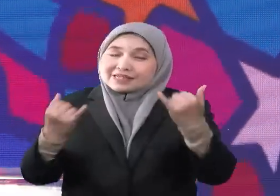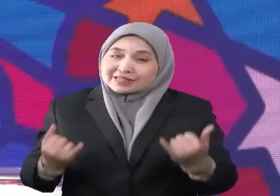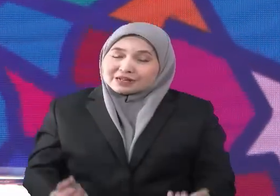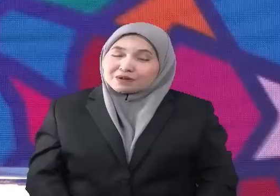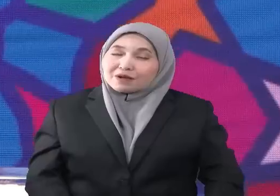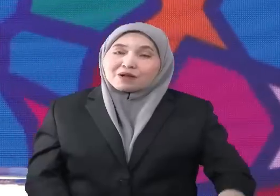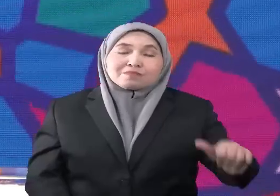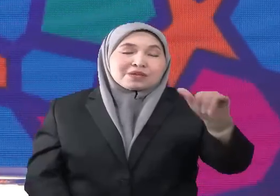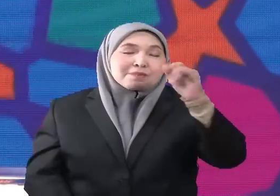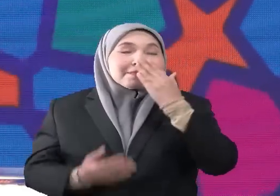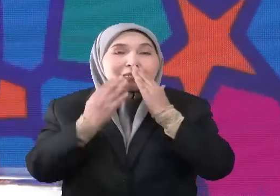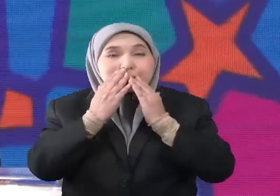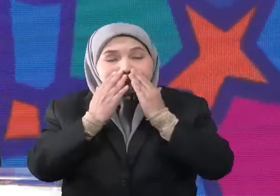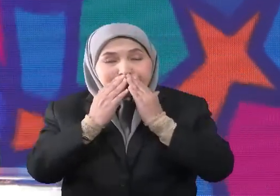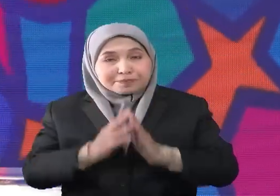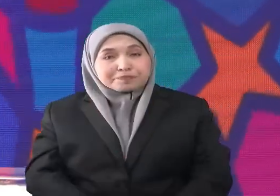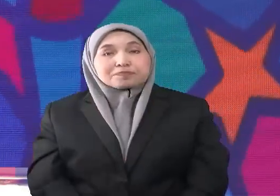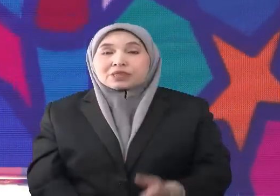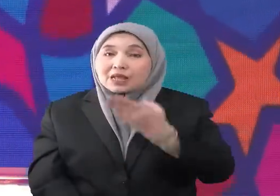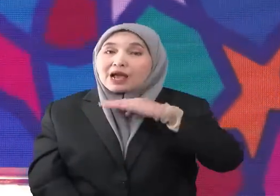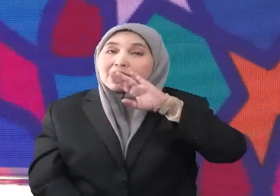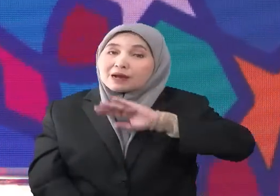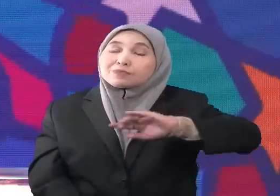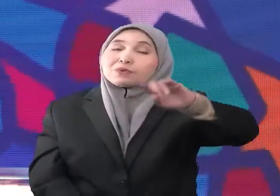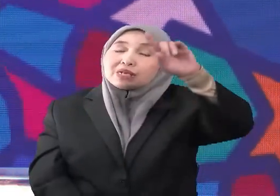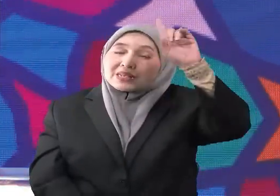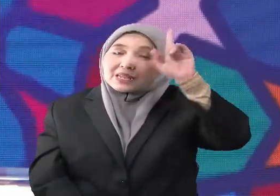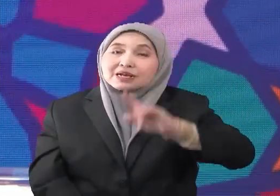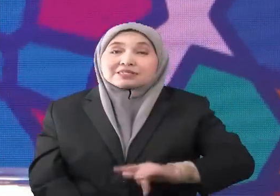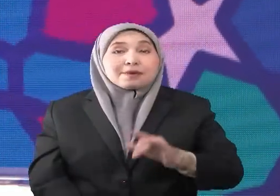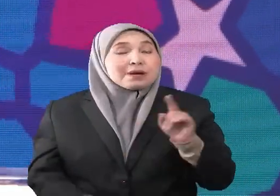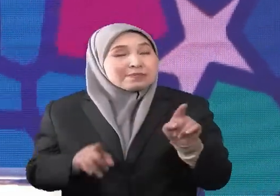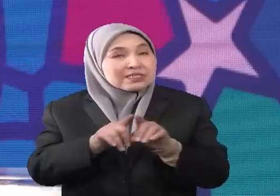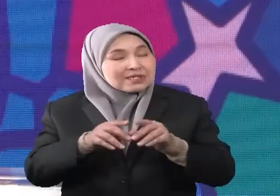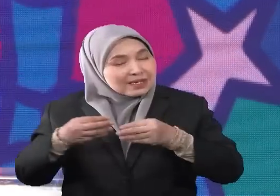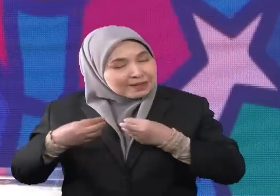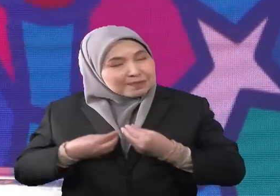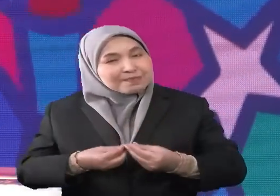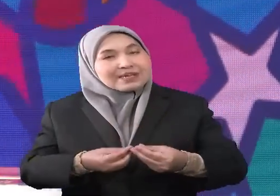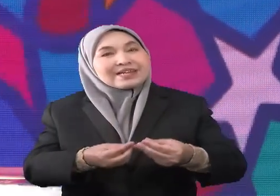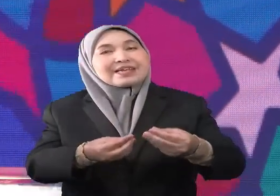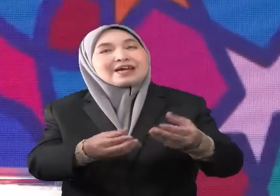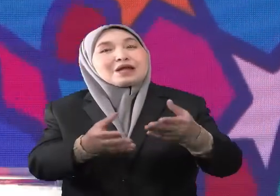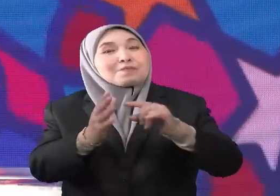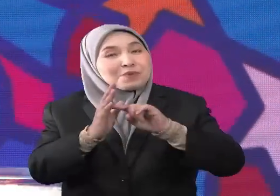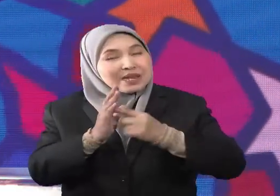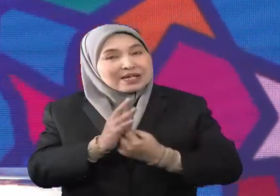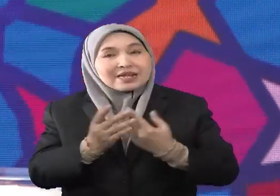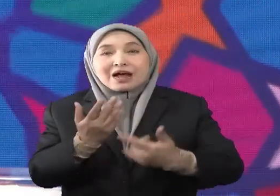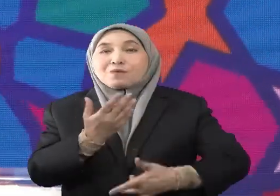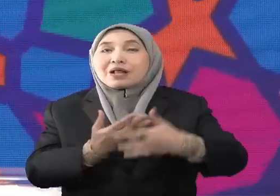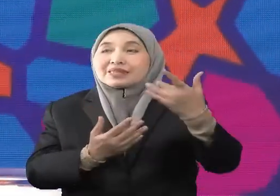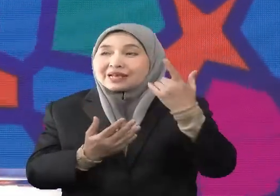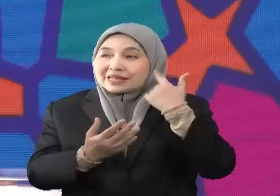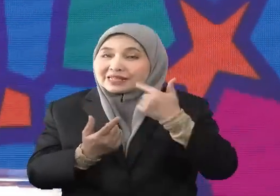Allahumma Amin alhamdulillah alhamdulillah dan saya seperti biasa ingin menyerahkan kita muliakan tadi awal kita